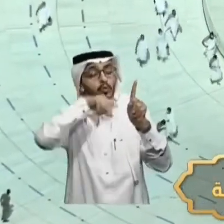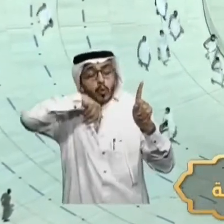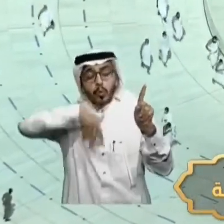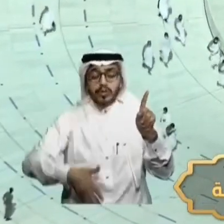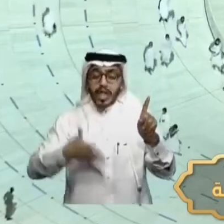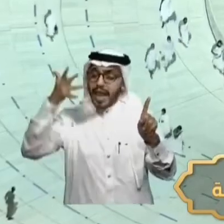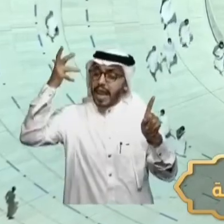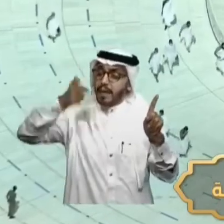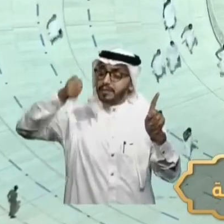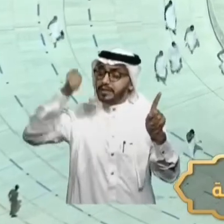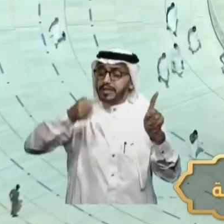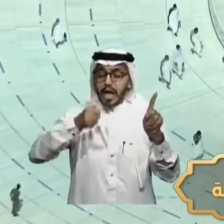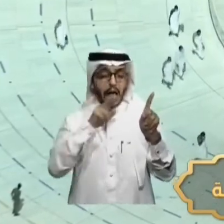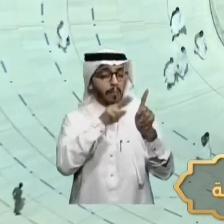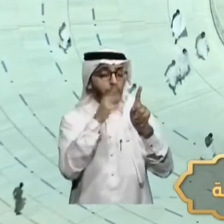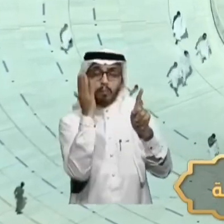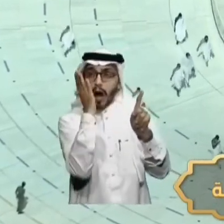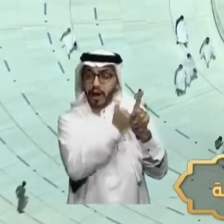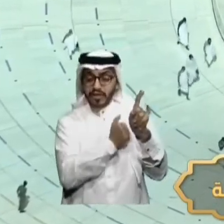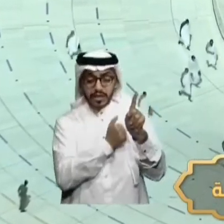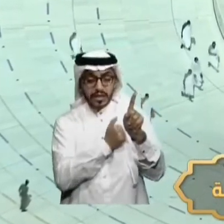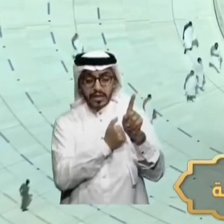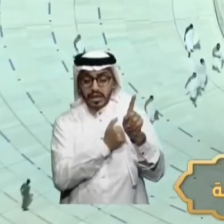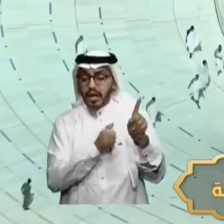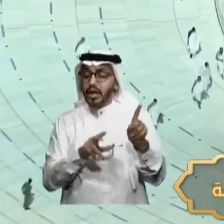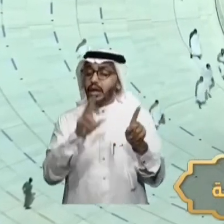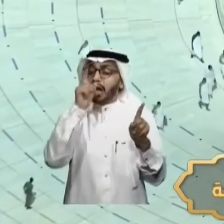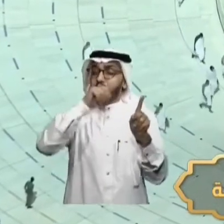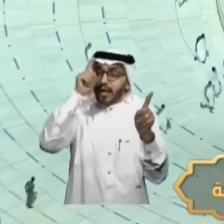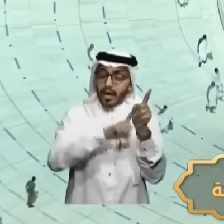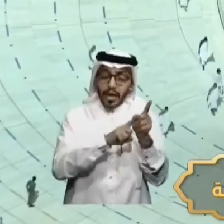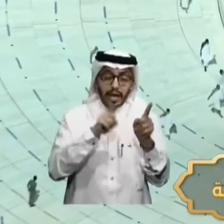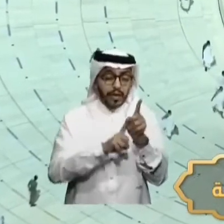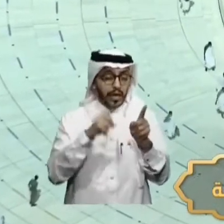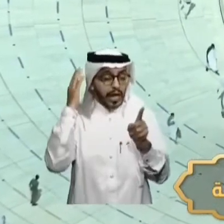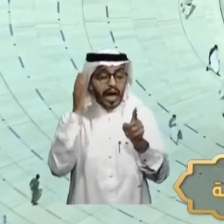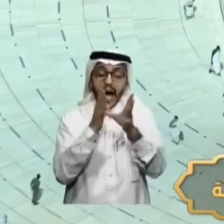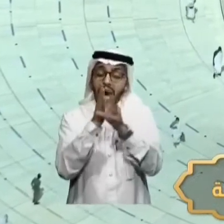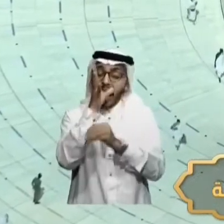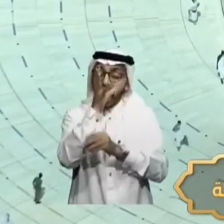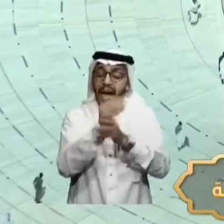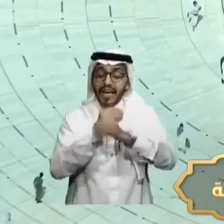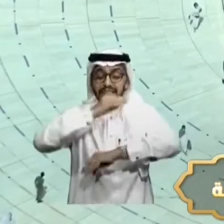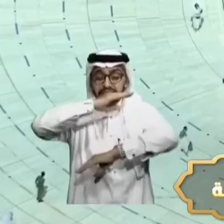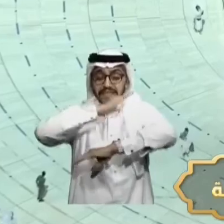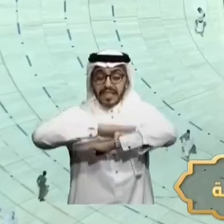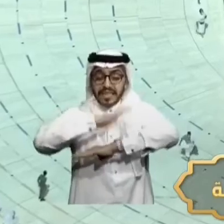الله عليه وسلم بأبصارهم فإن في تأمل شمائله لعزاءً